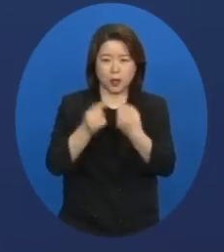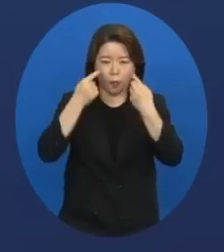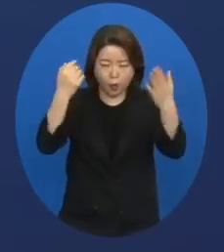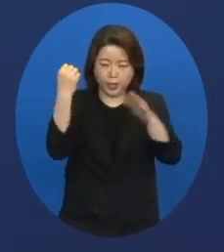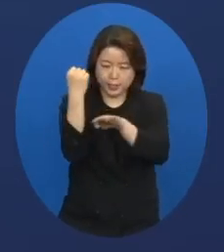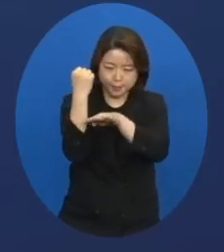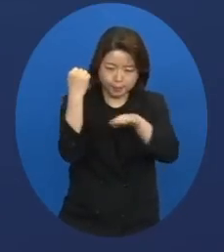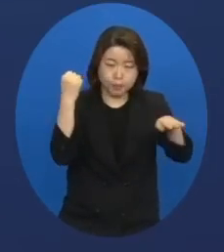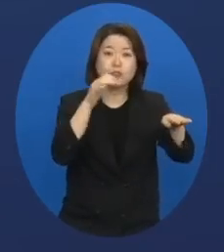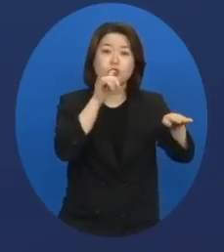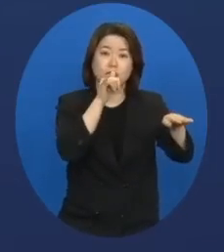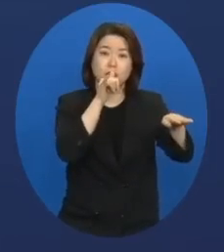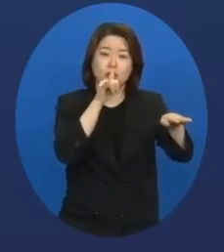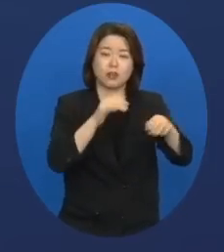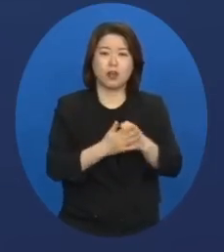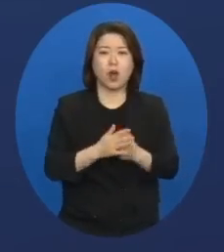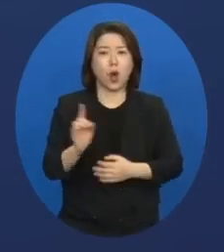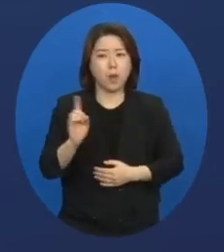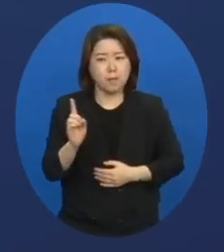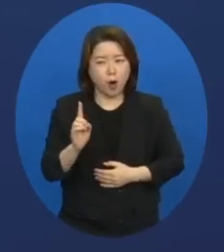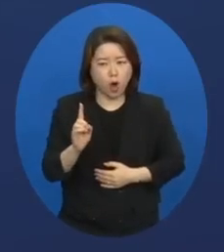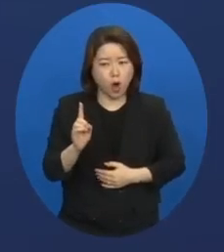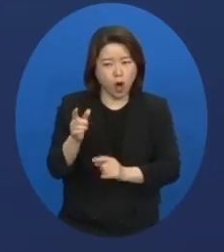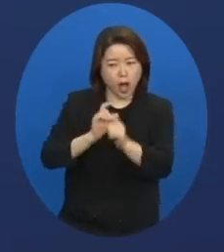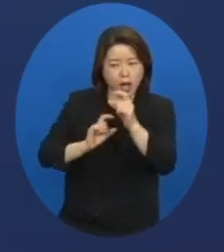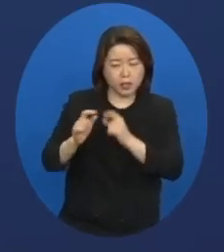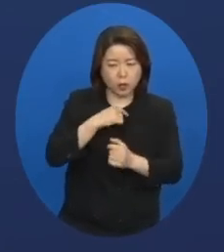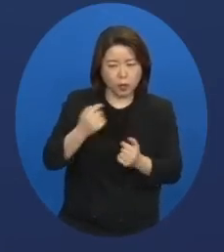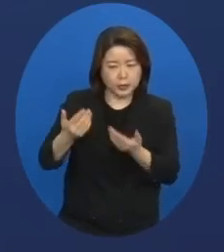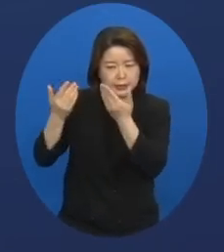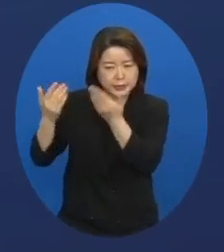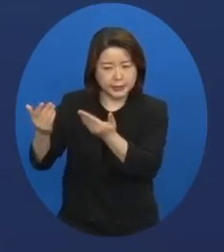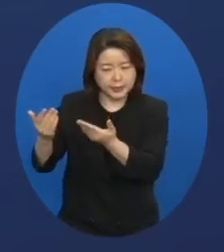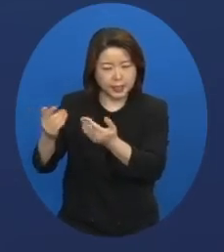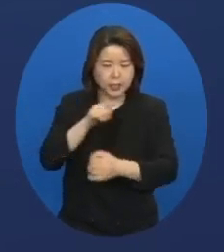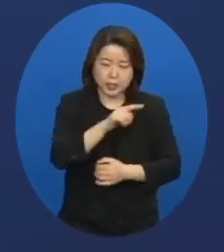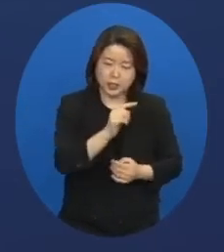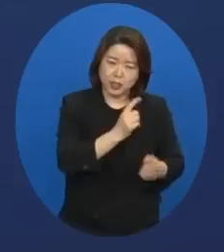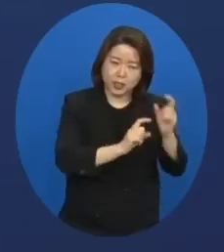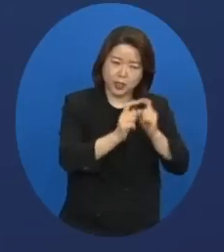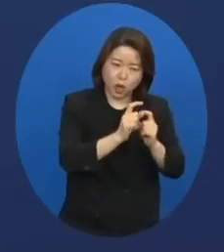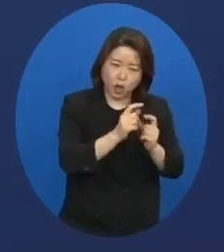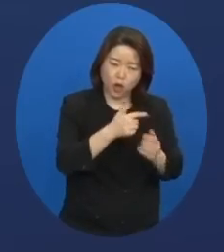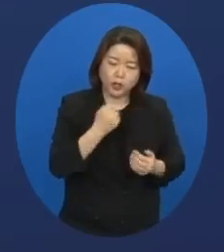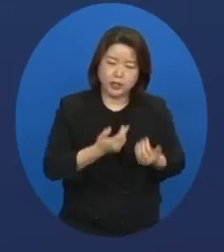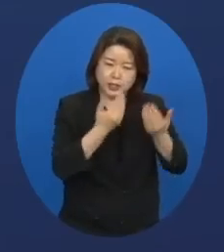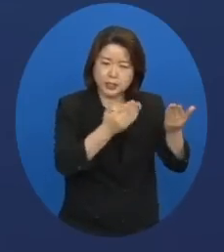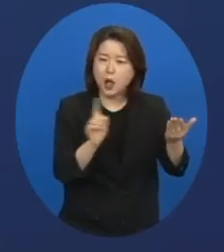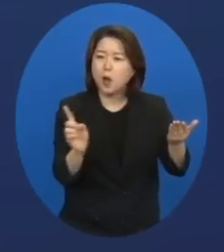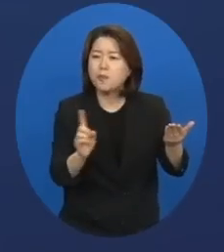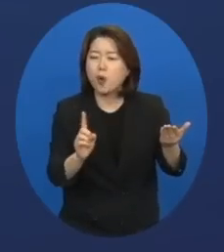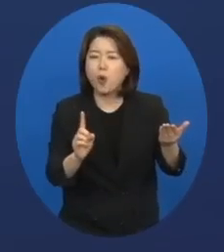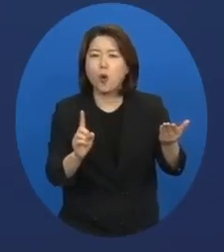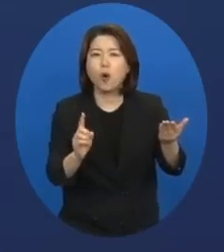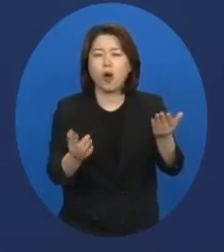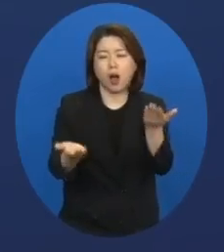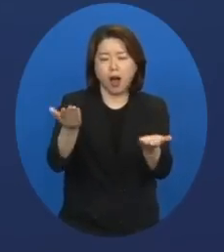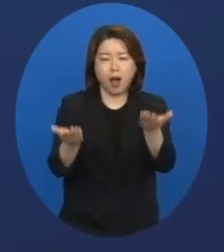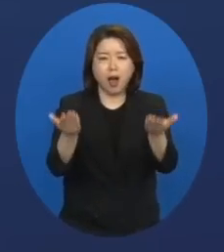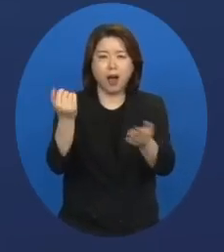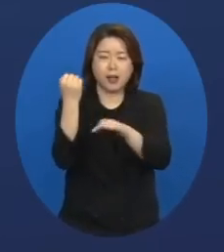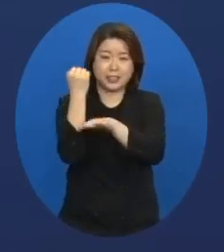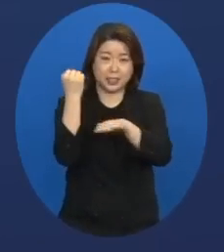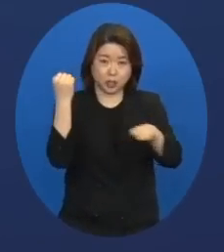있다고 그랬습니다. 어떤 것이 더 희생하는 일인가? 그게 그 목사님의 가장 중요한